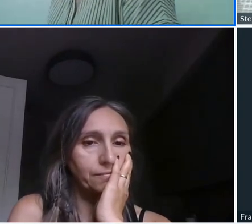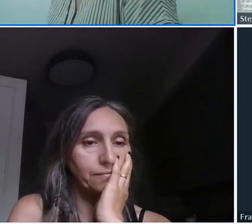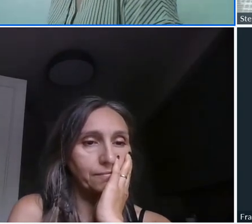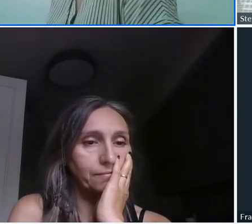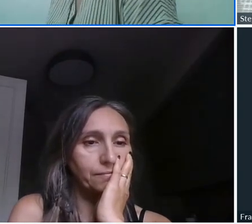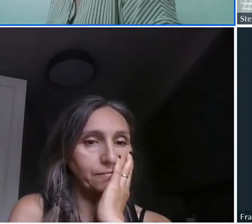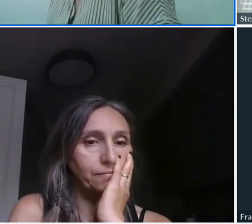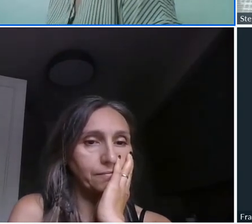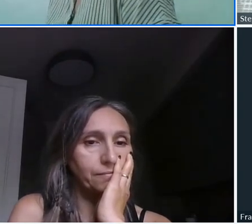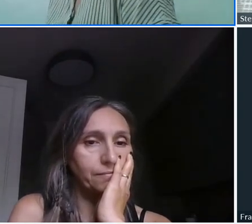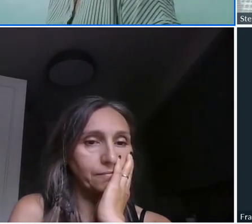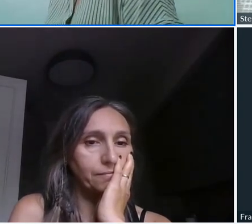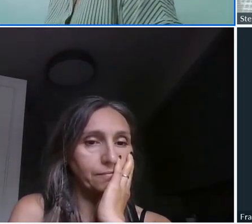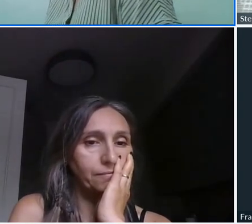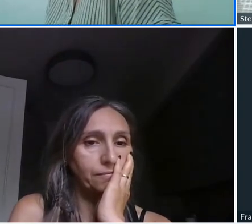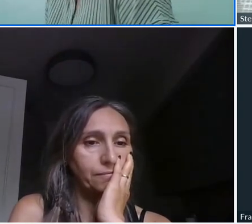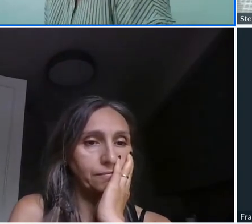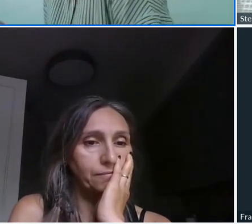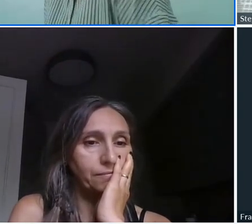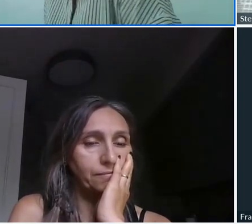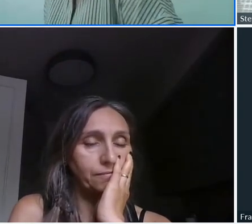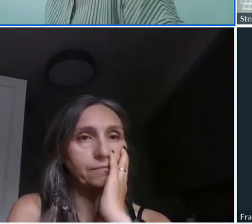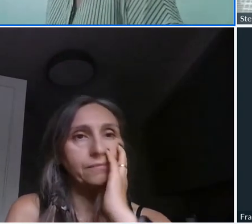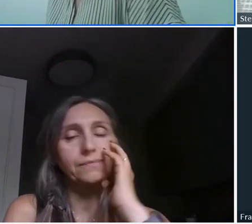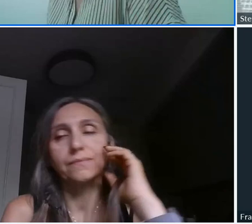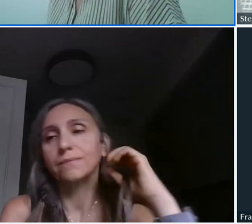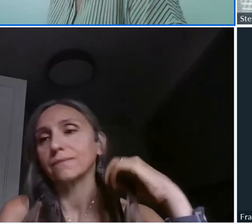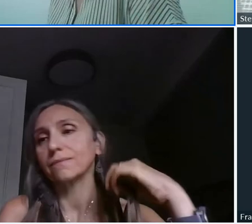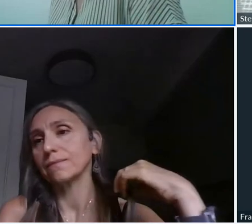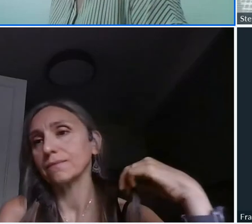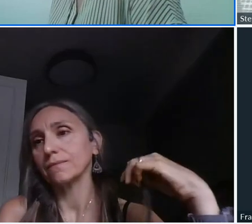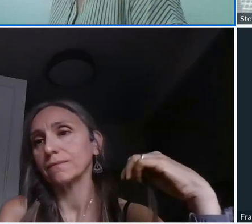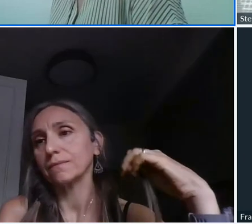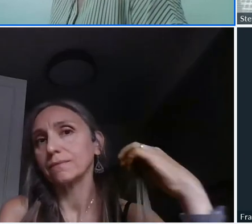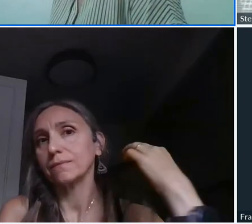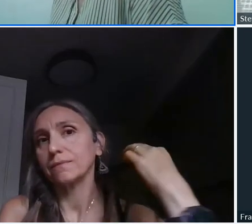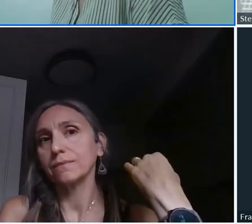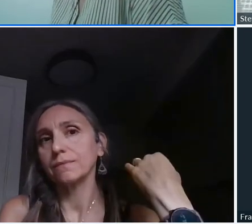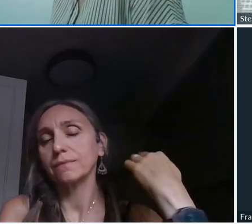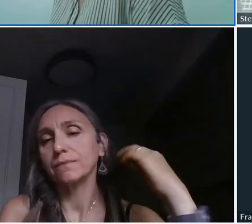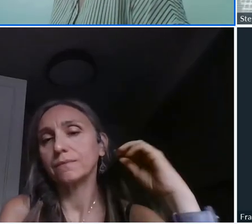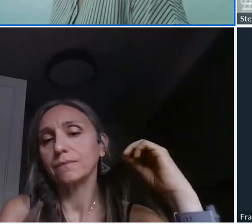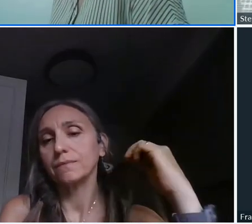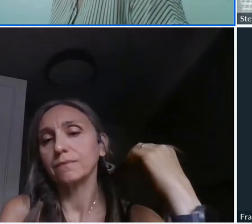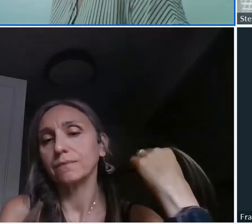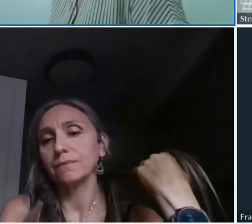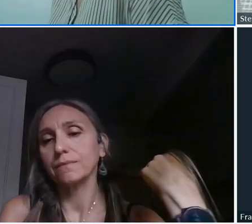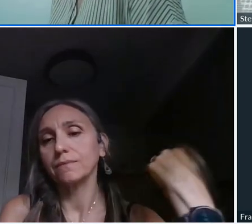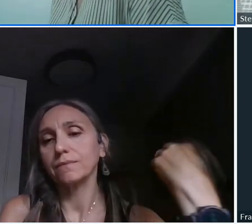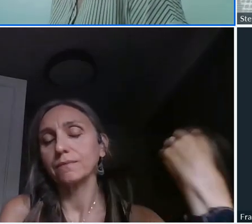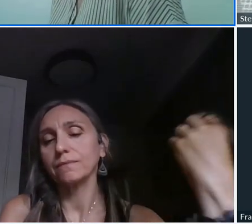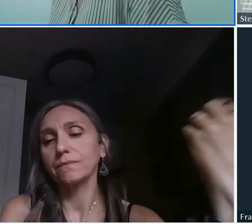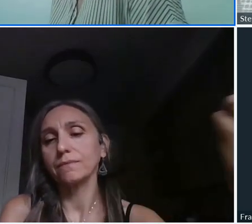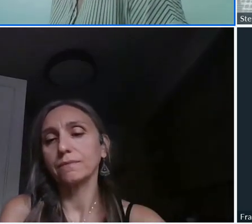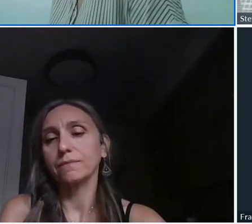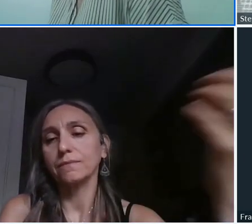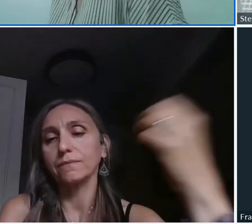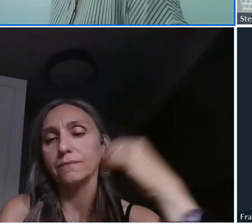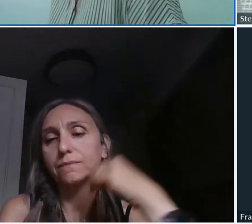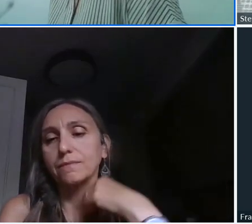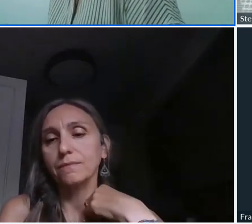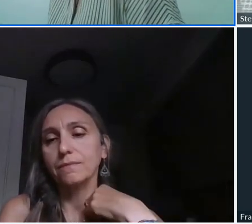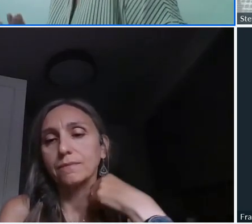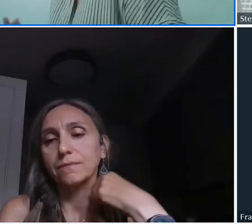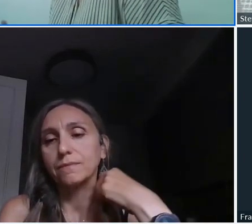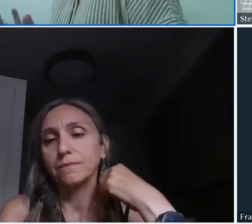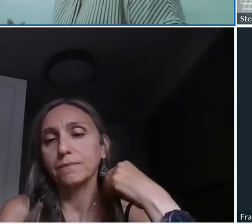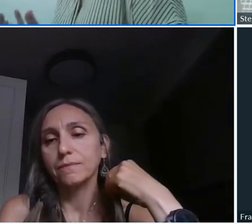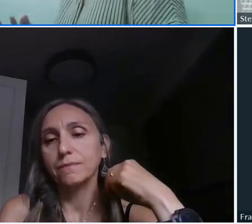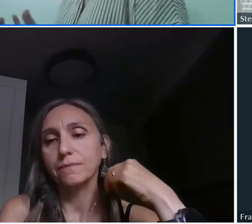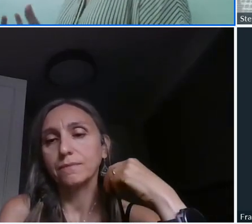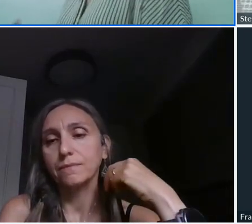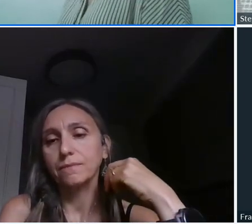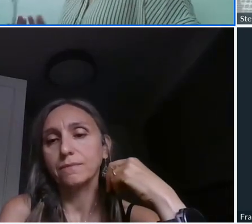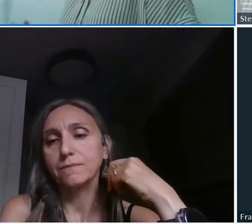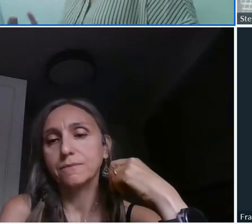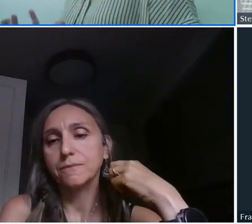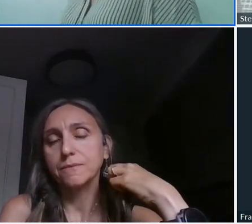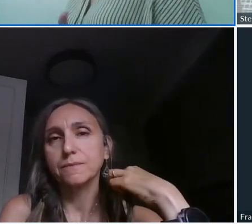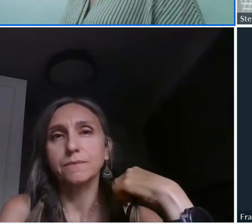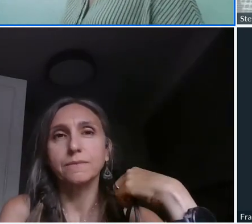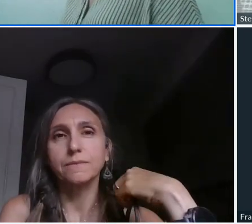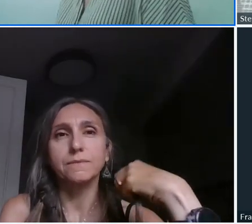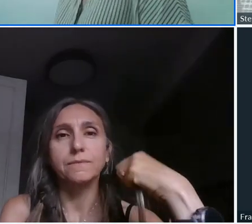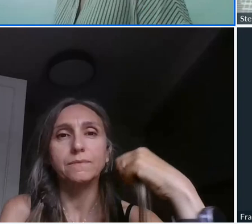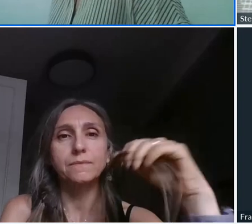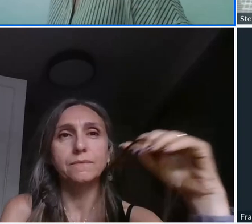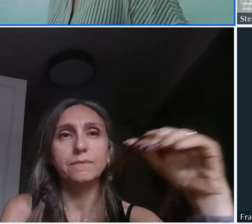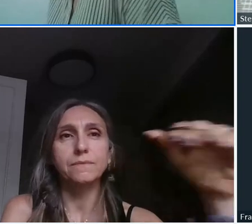pubblica amministrazione si sta facendo tanto, no? Comunque gli obblighi che ora ci sono e tutto. Mi chiedevo un po'